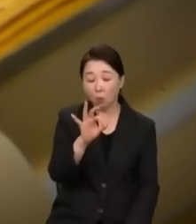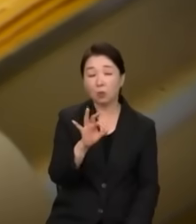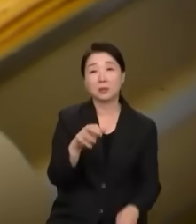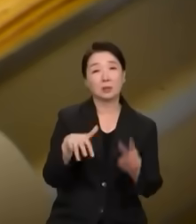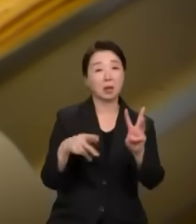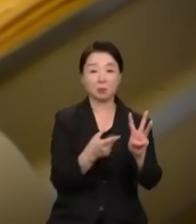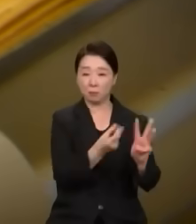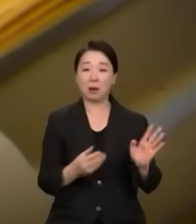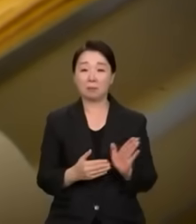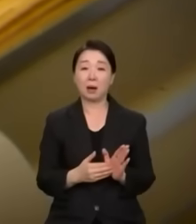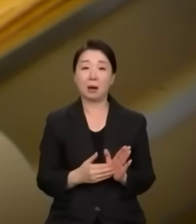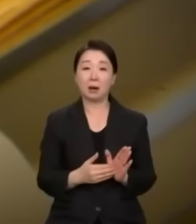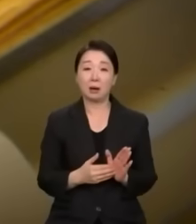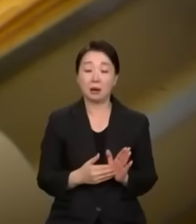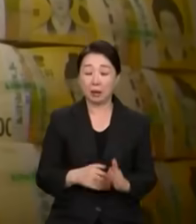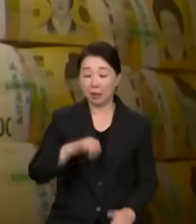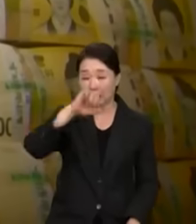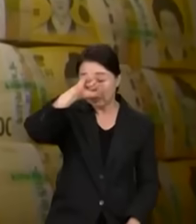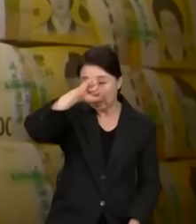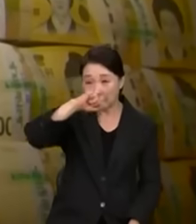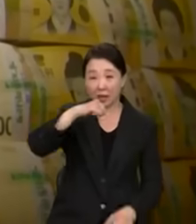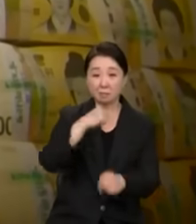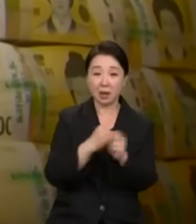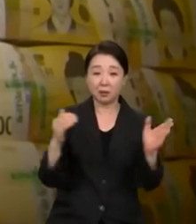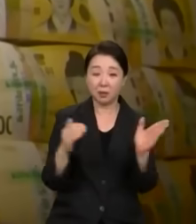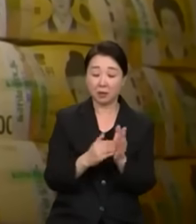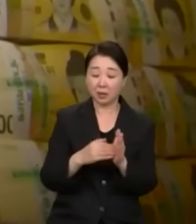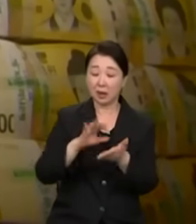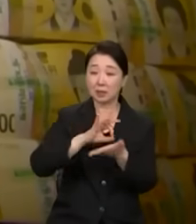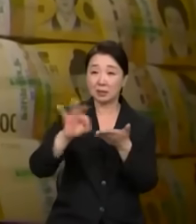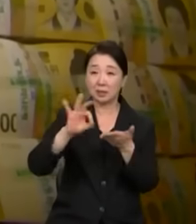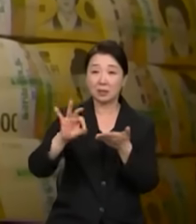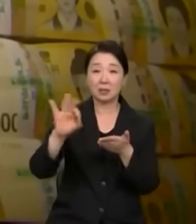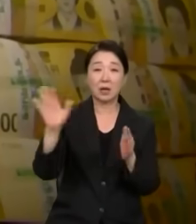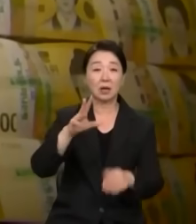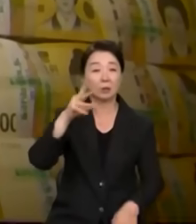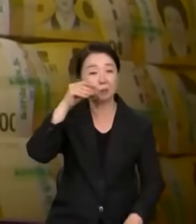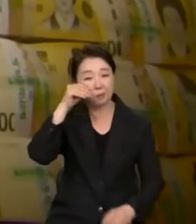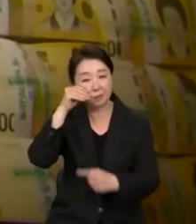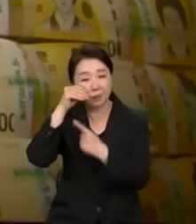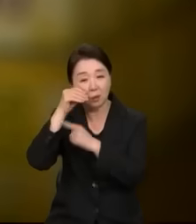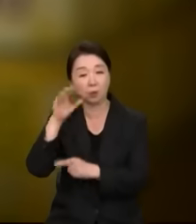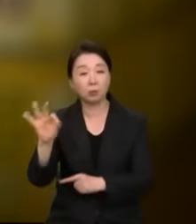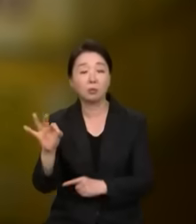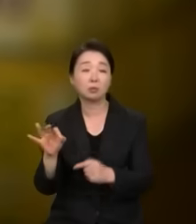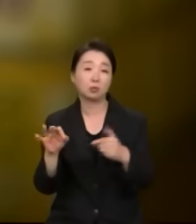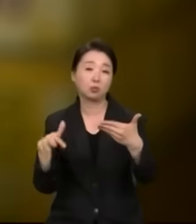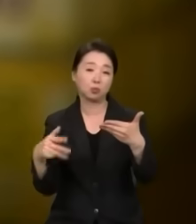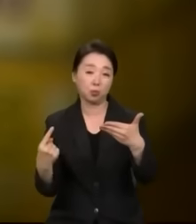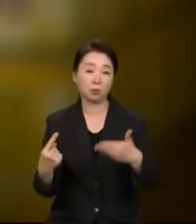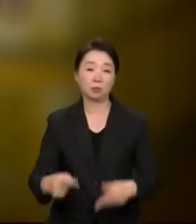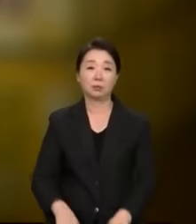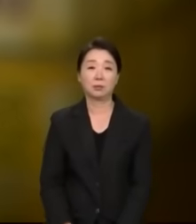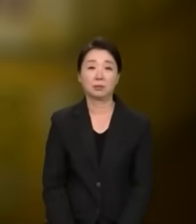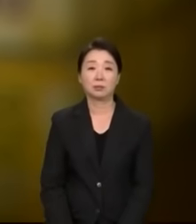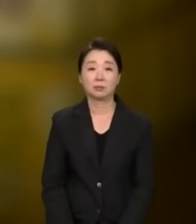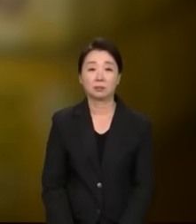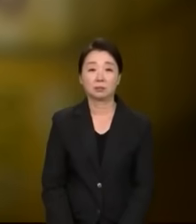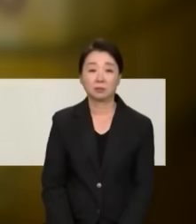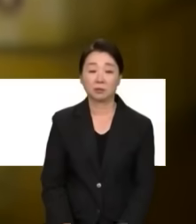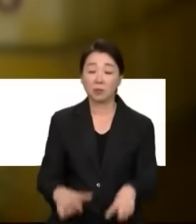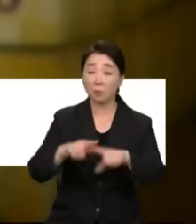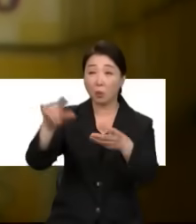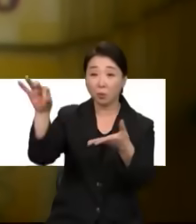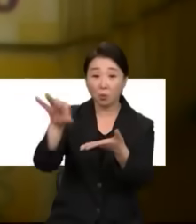했습니다. 예산을 편성했다가 아예 쓰지 않기로 한 불용액도 최대 9조 원에 이릅니다. 일반